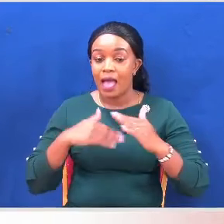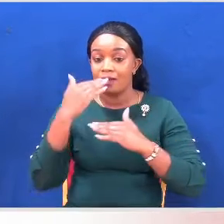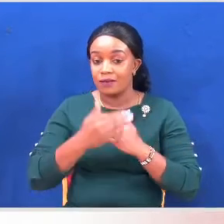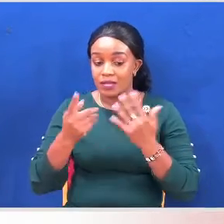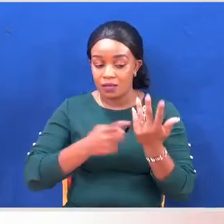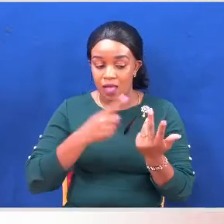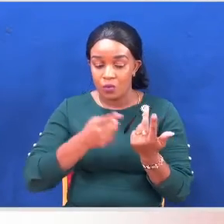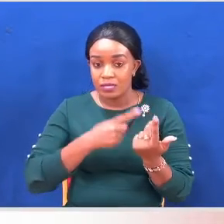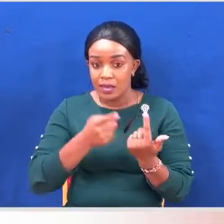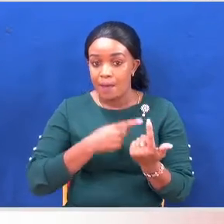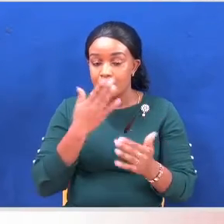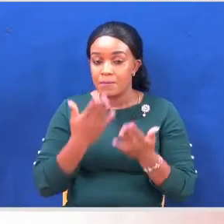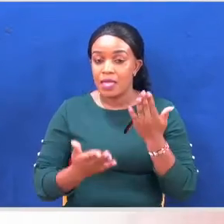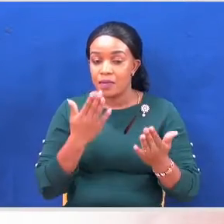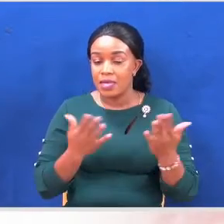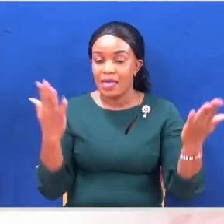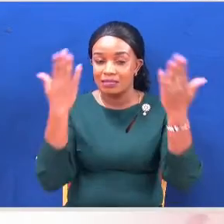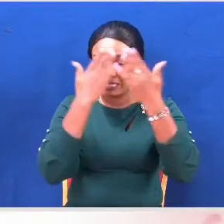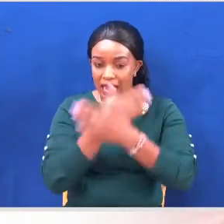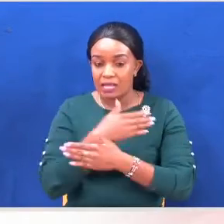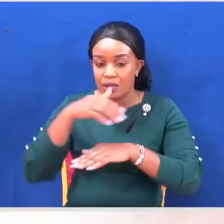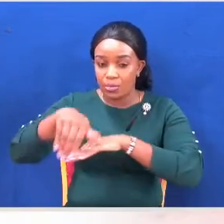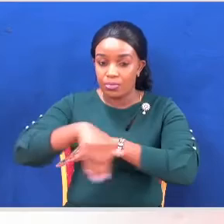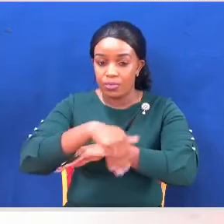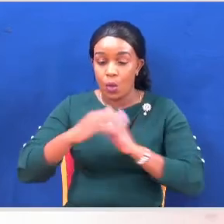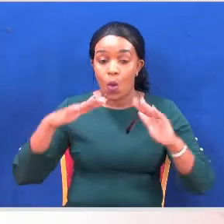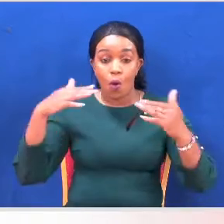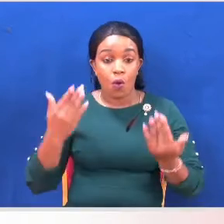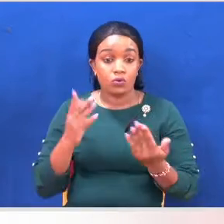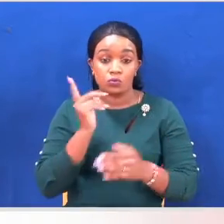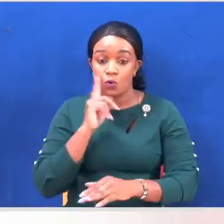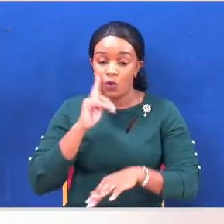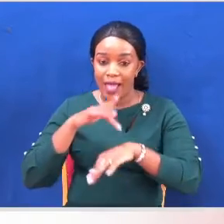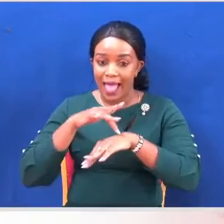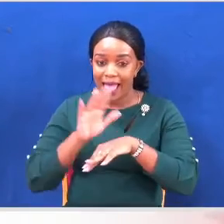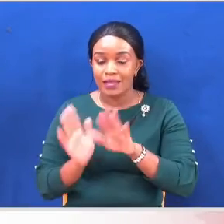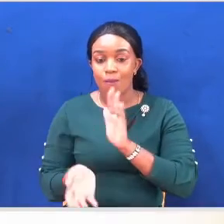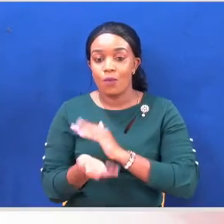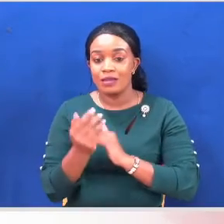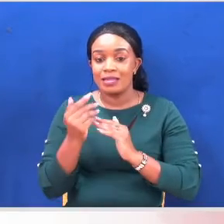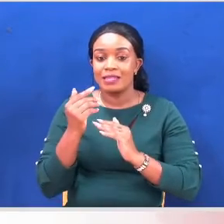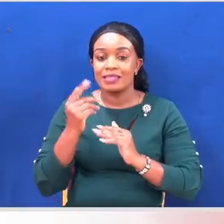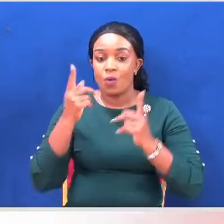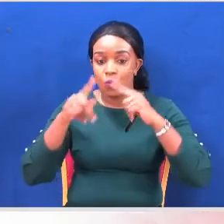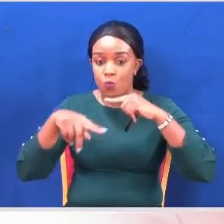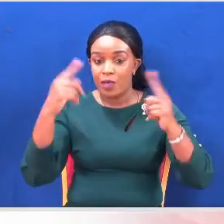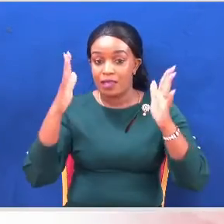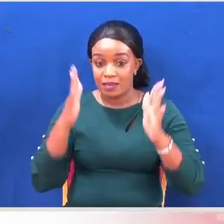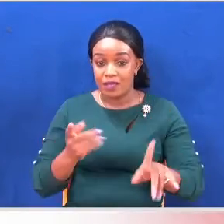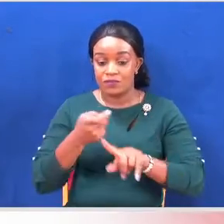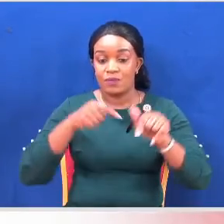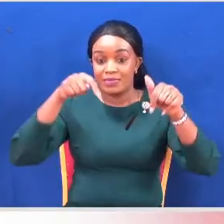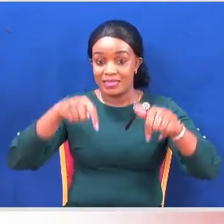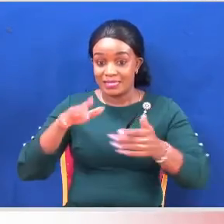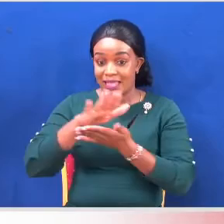labda katika masaa ya usiku wa manane hivi ama hiyo kesho asubuhi, mshindi katika uchaguzi mdogo wa hapa katika